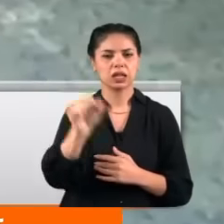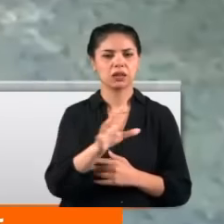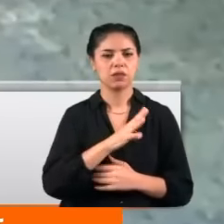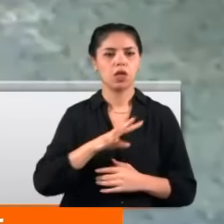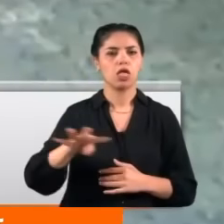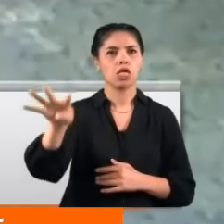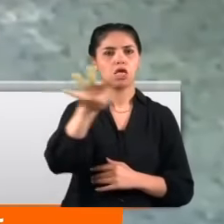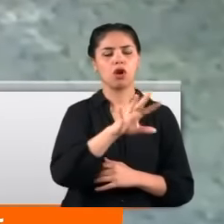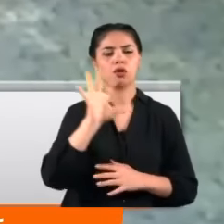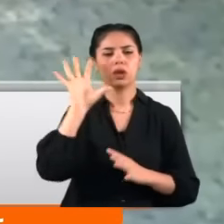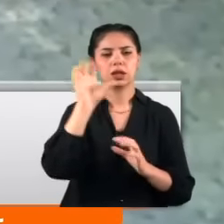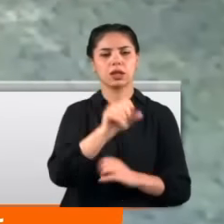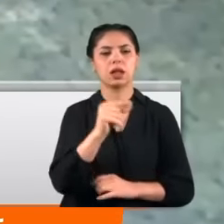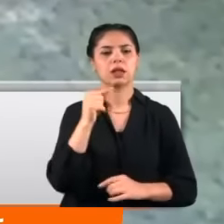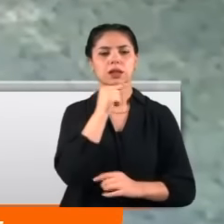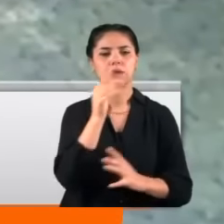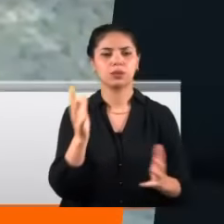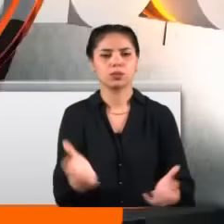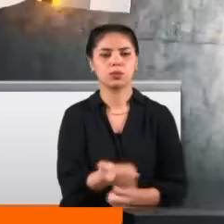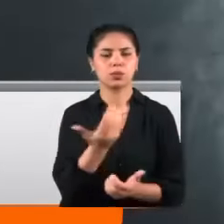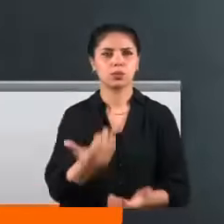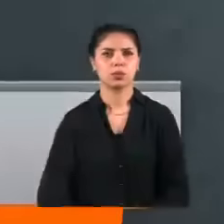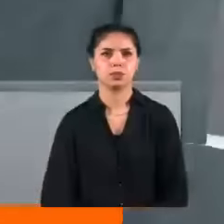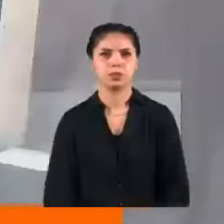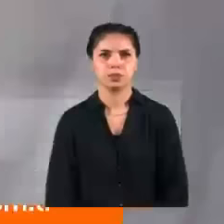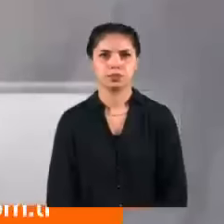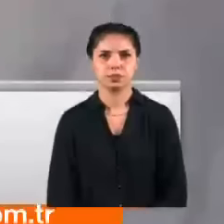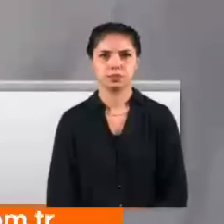de saldırıyı ucuz atlattı.